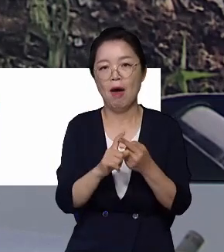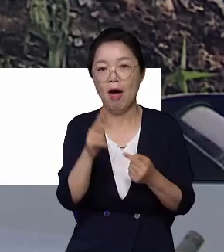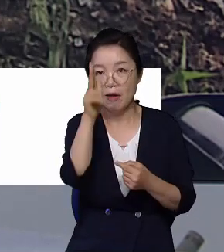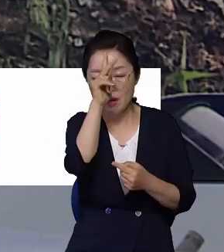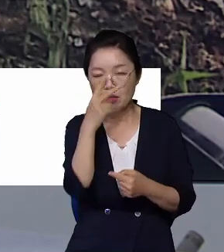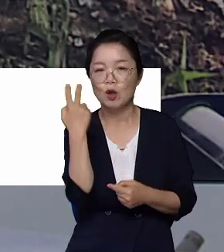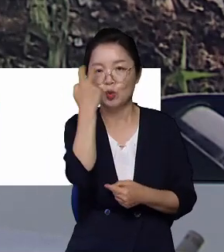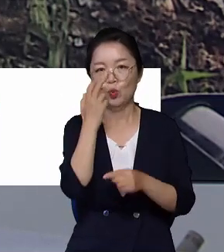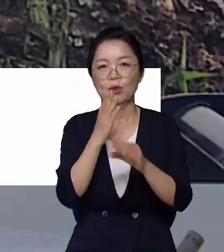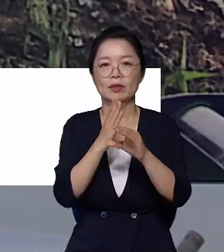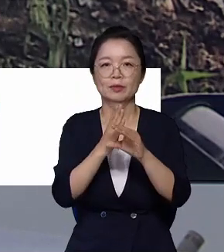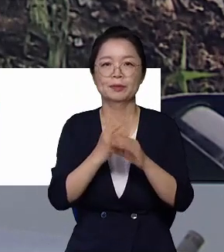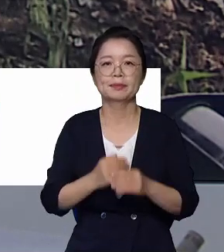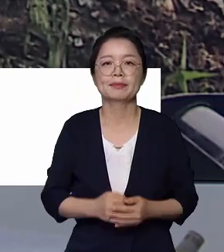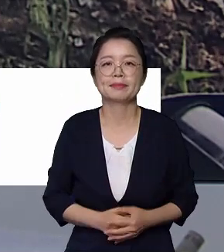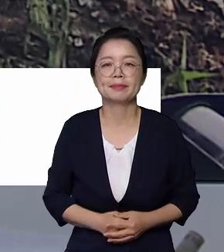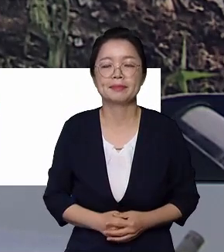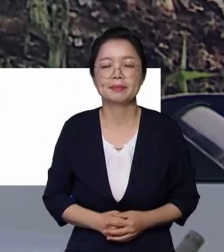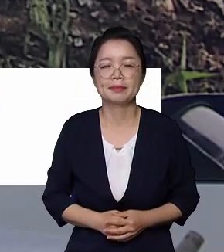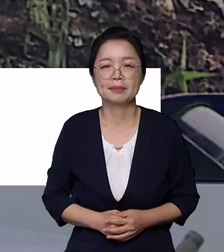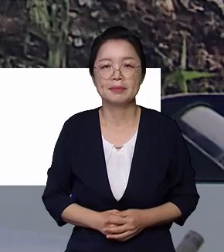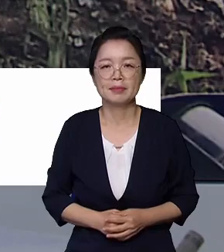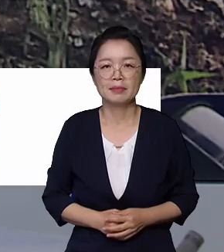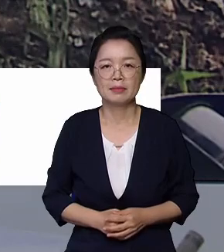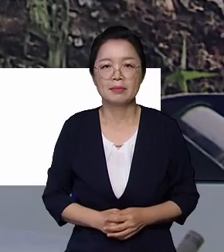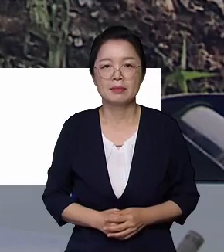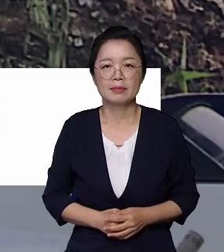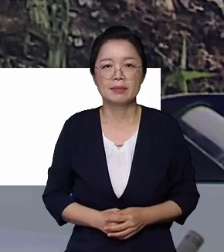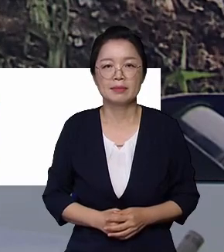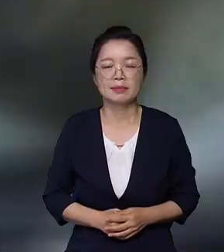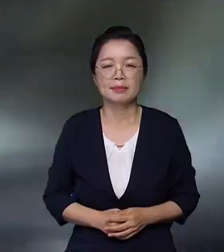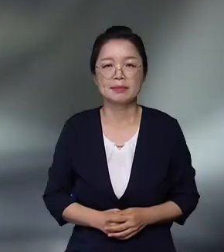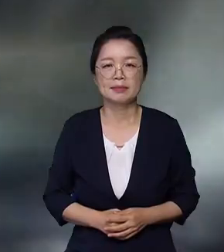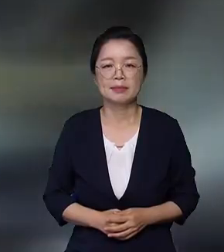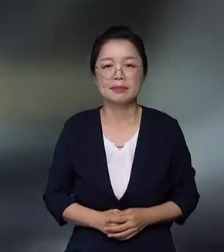사고 원인을 조사하고 있습니다. 조윤정 기자입니다.